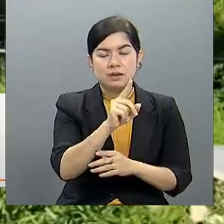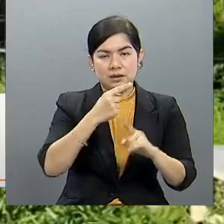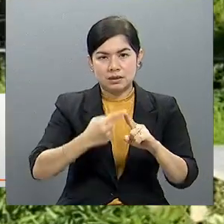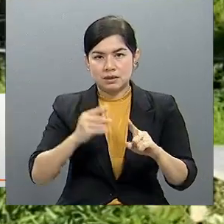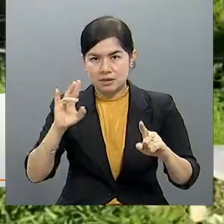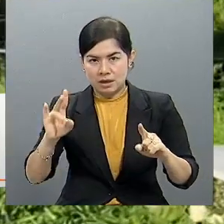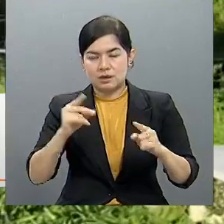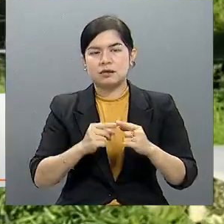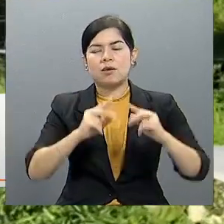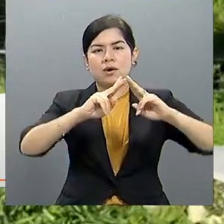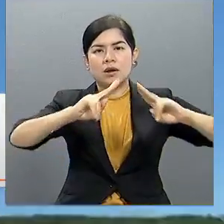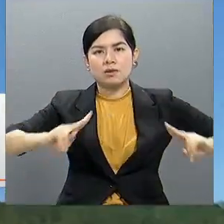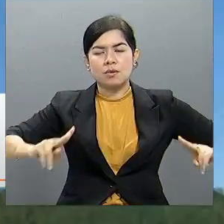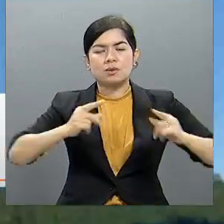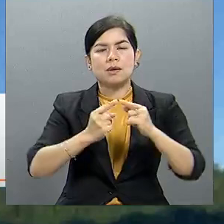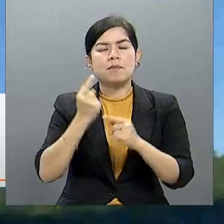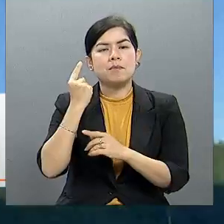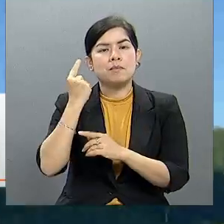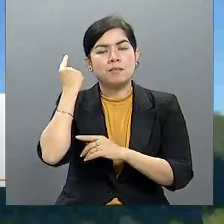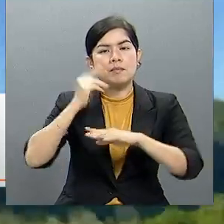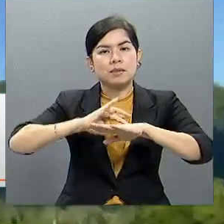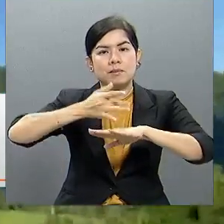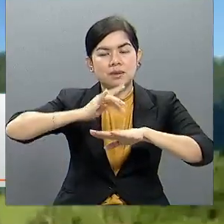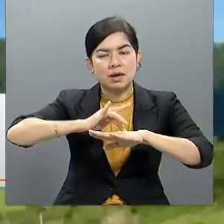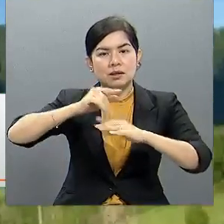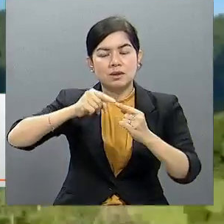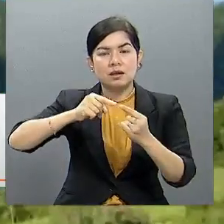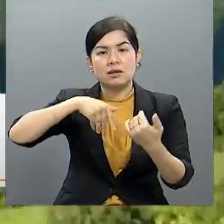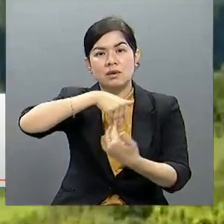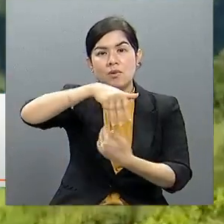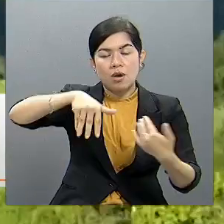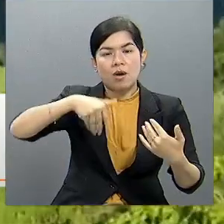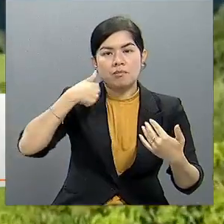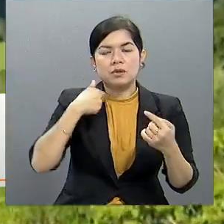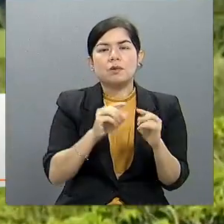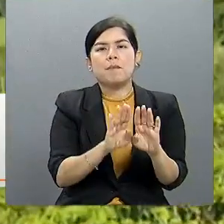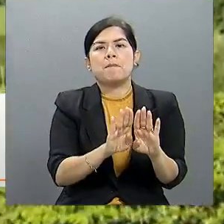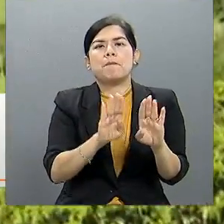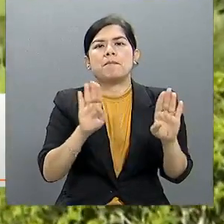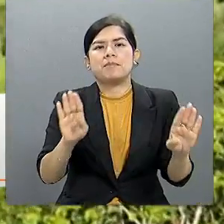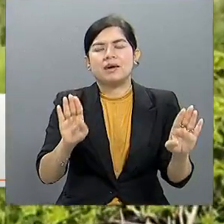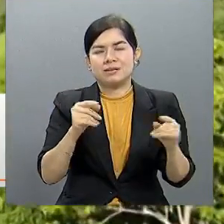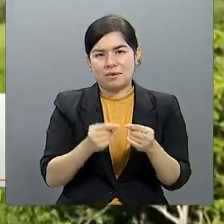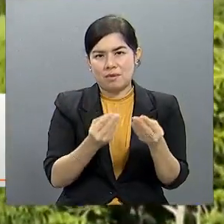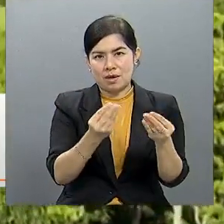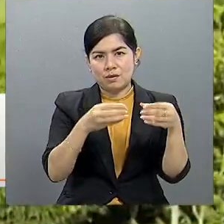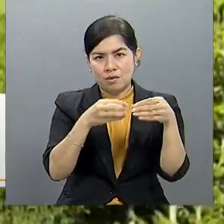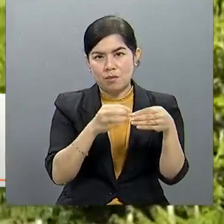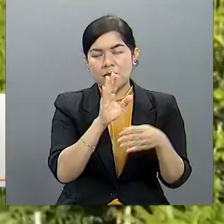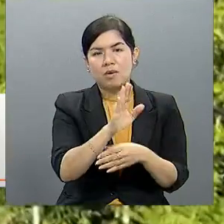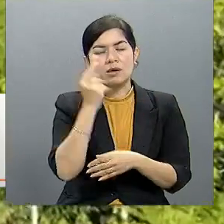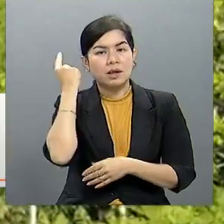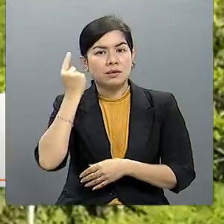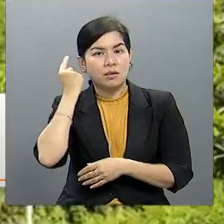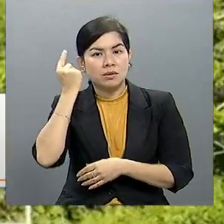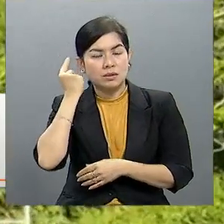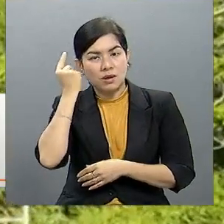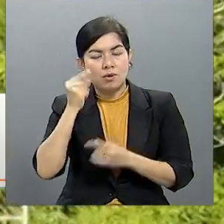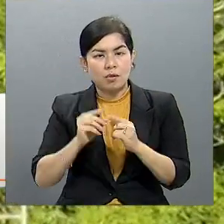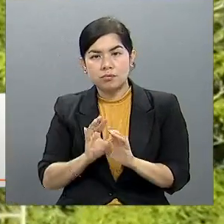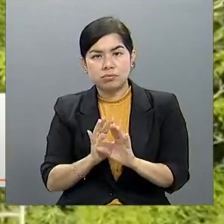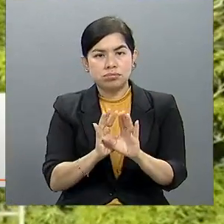ม